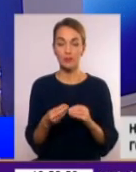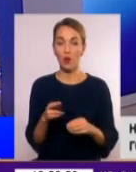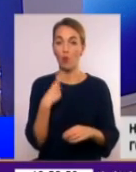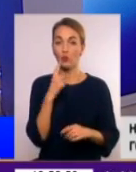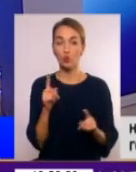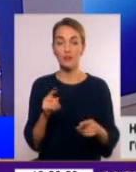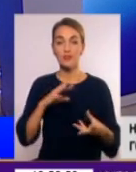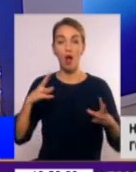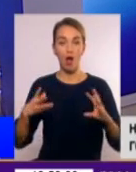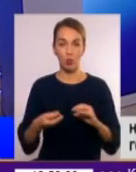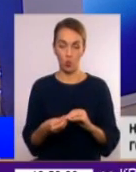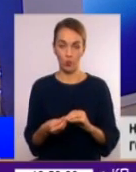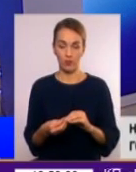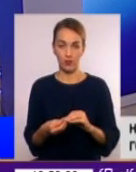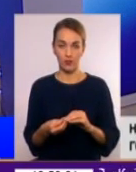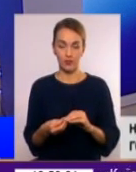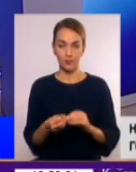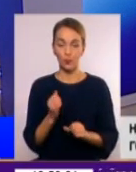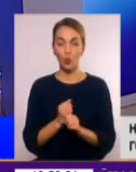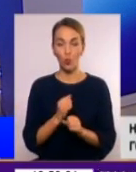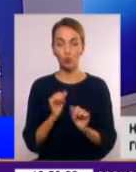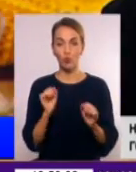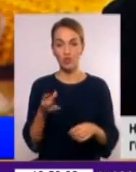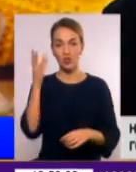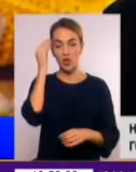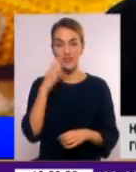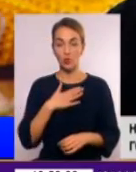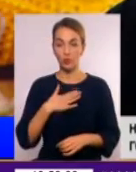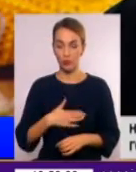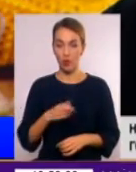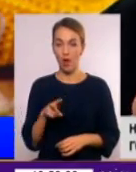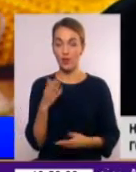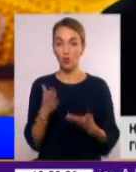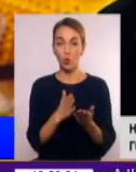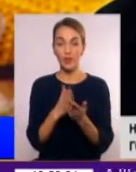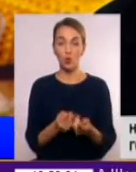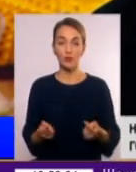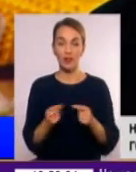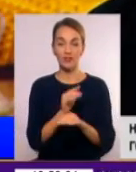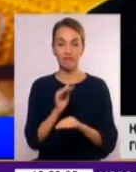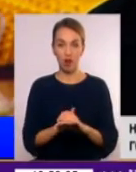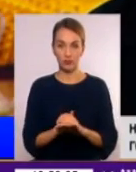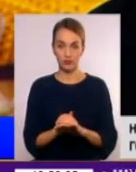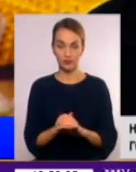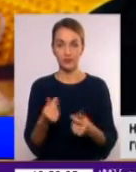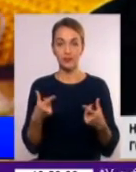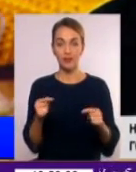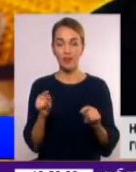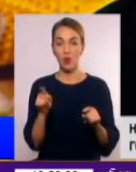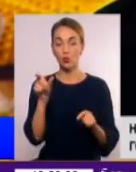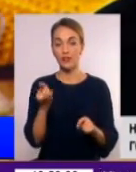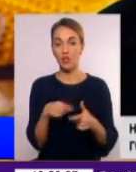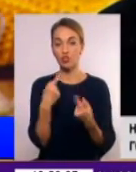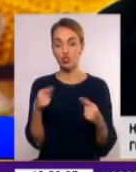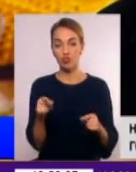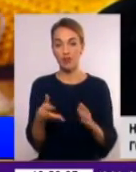говорю, що загалом роботу можна вважати задовільною, але якщо є конкретний факт, де та людина чи